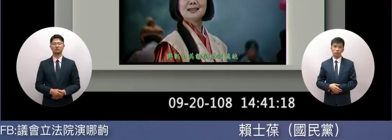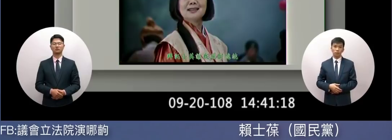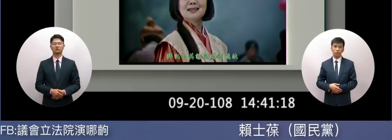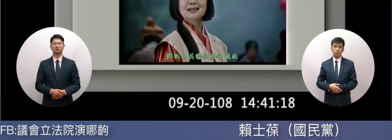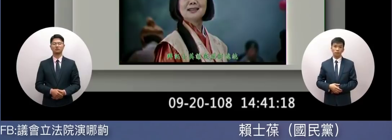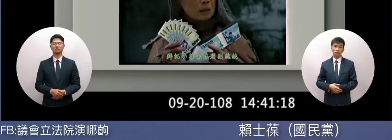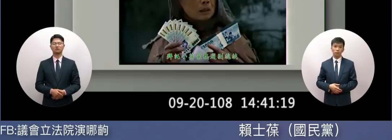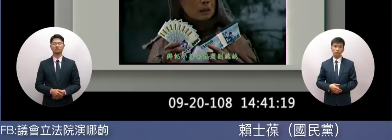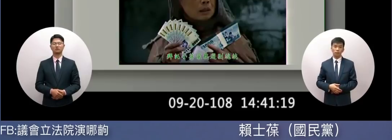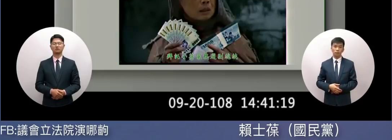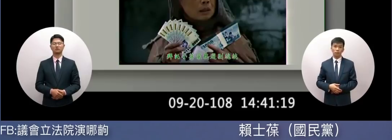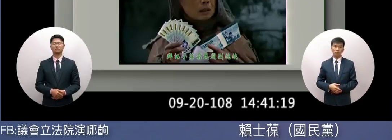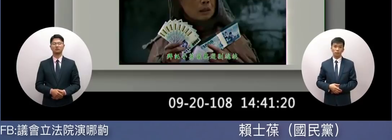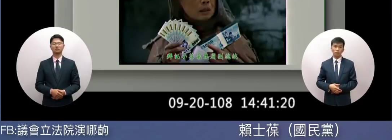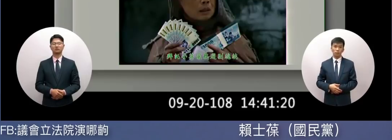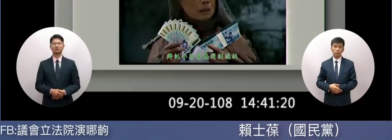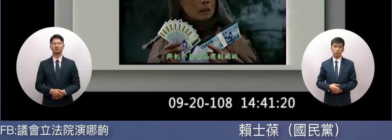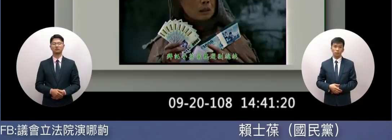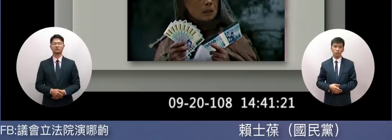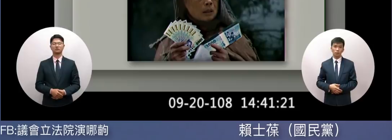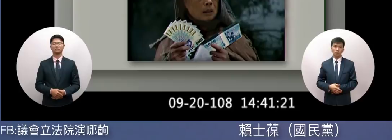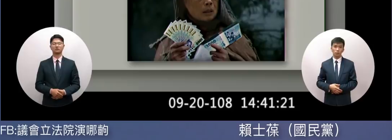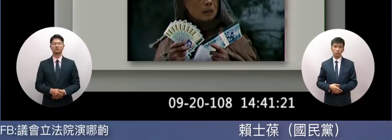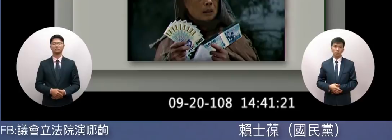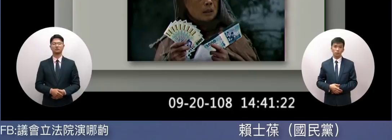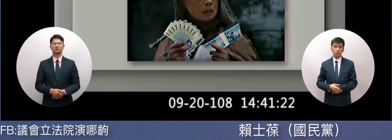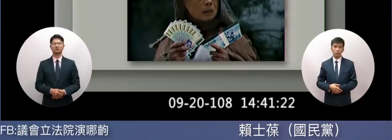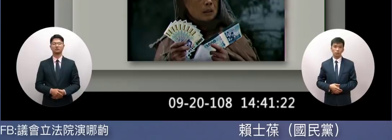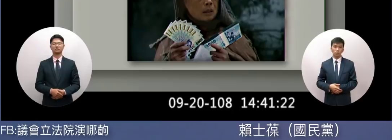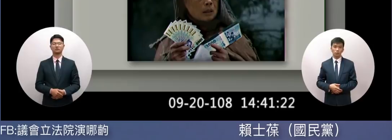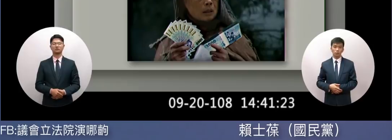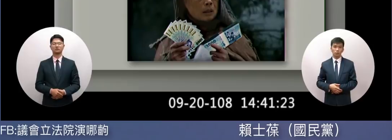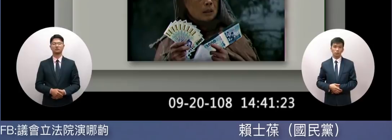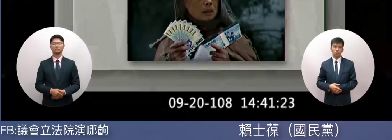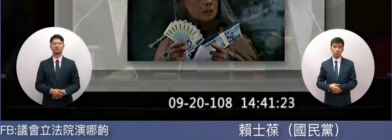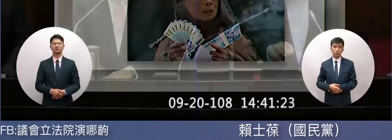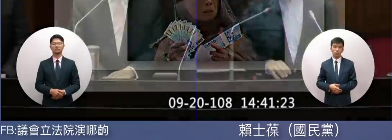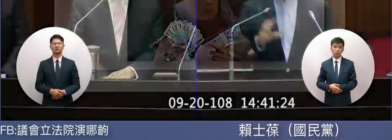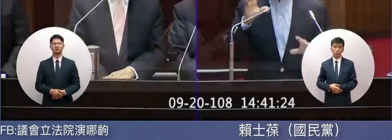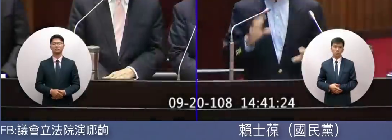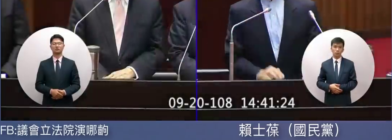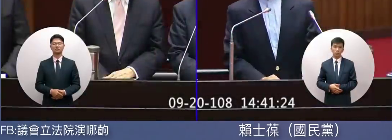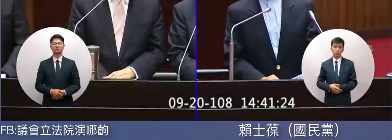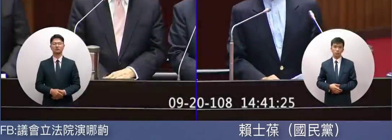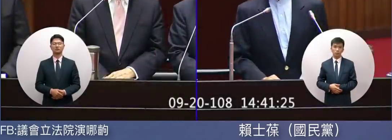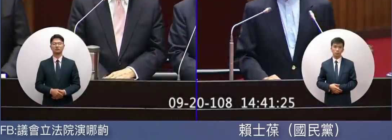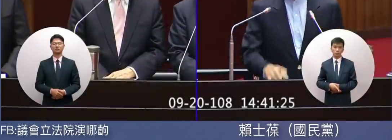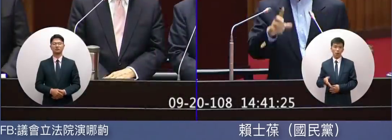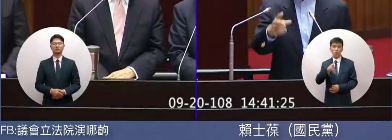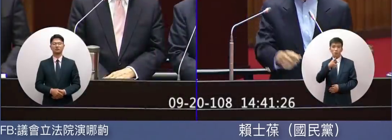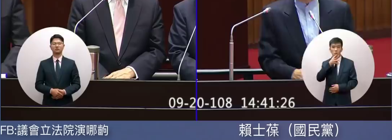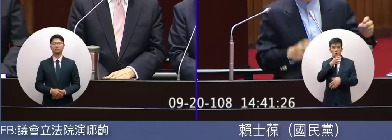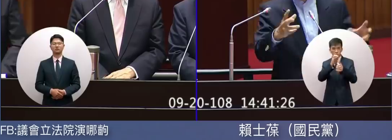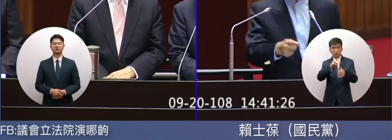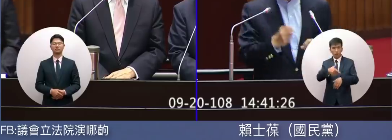小英让我选副总统。 我讲起来你听一下较紧啦吼，